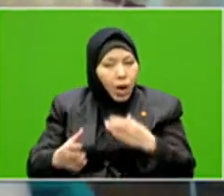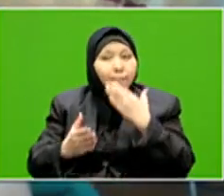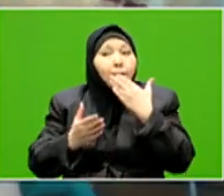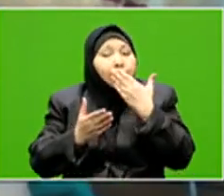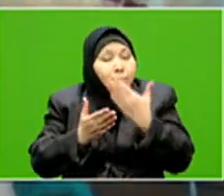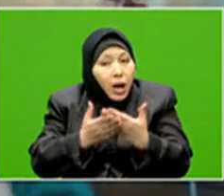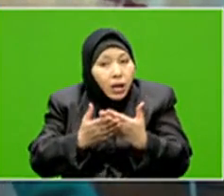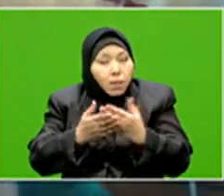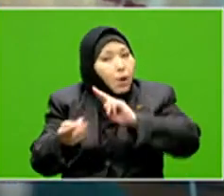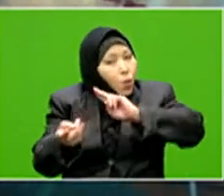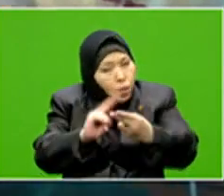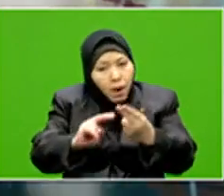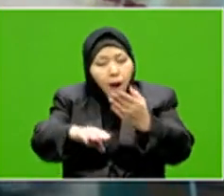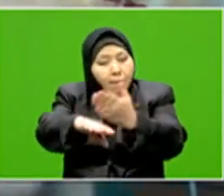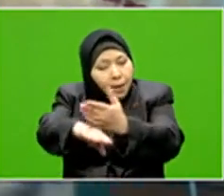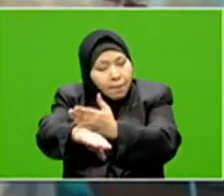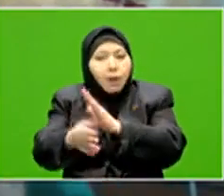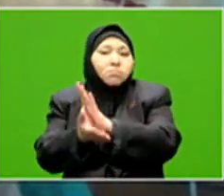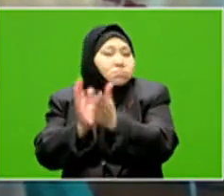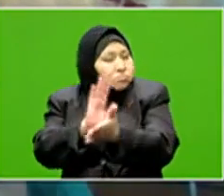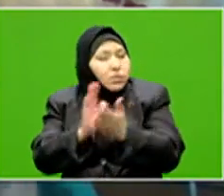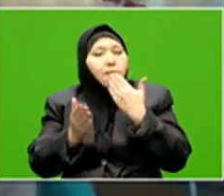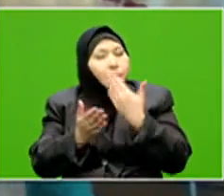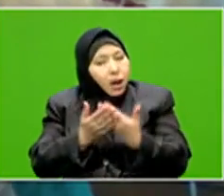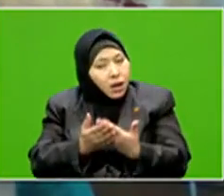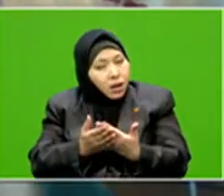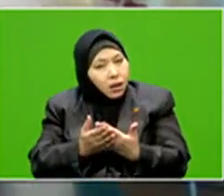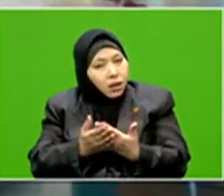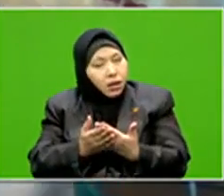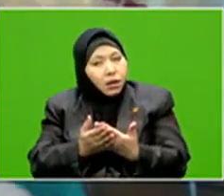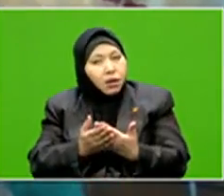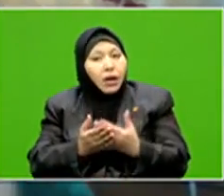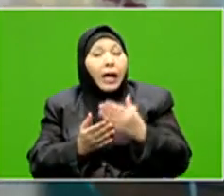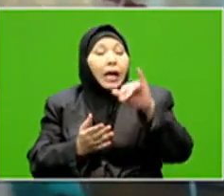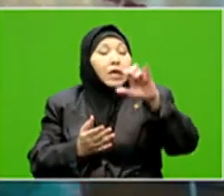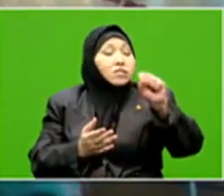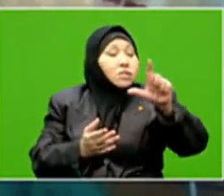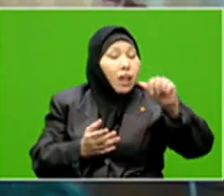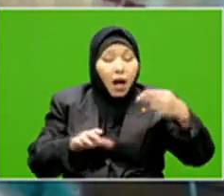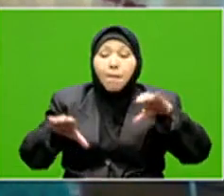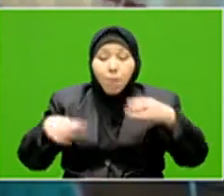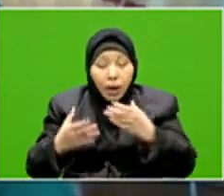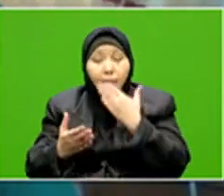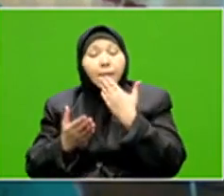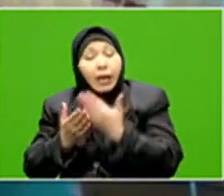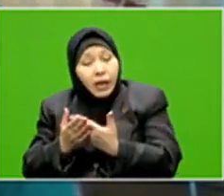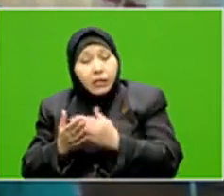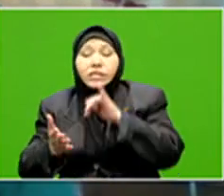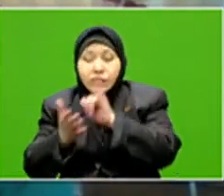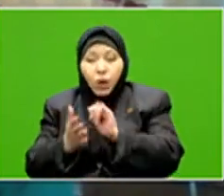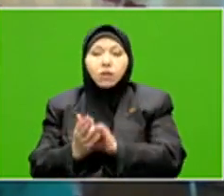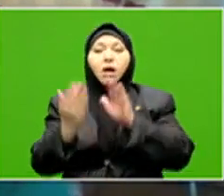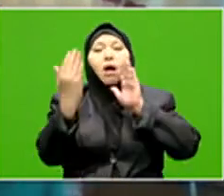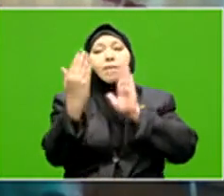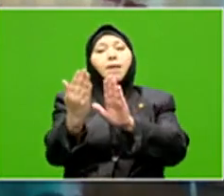pembaikan yang disebutkan sebagai islah, lepas daripada salah kita kena islah, buat pembaikan, di situlah kita akan